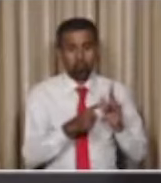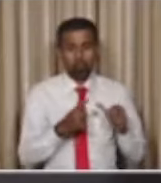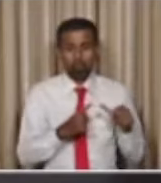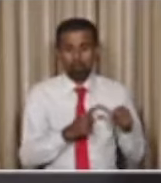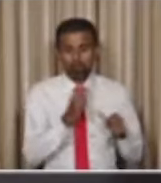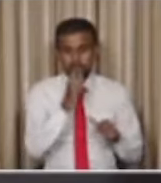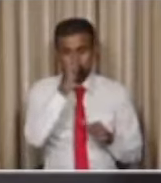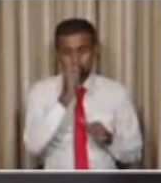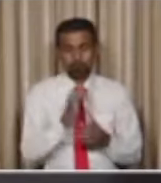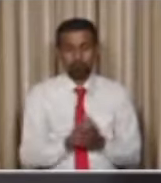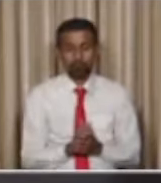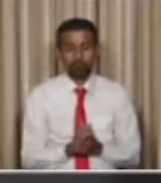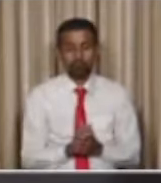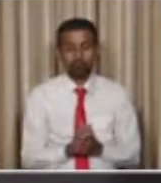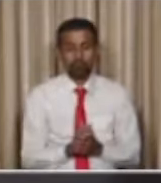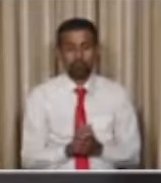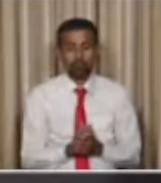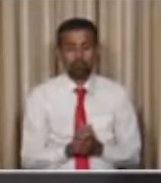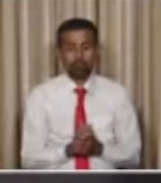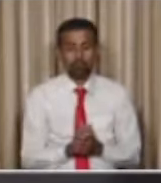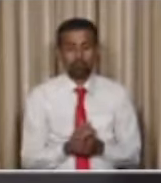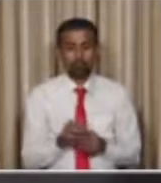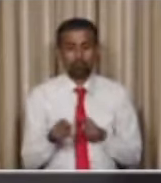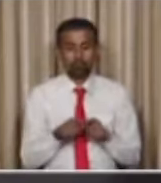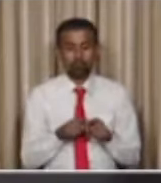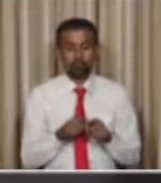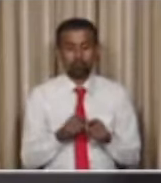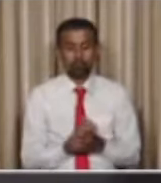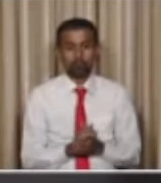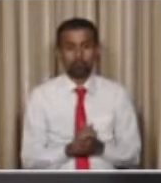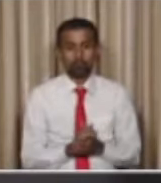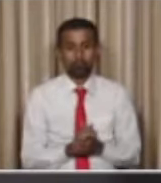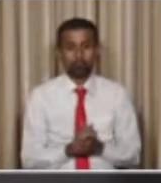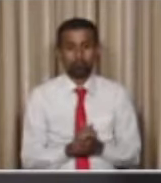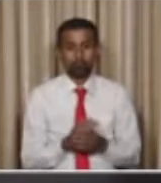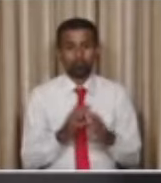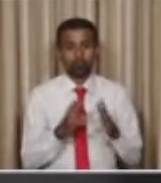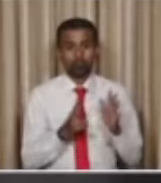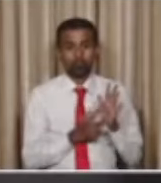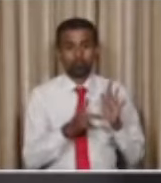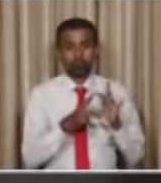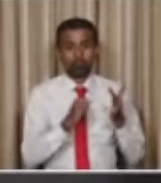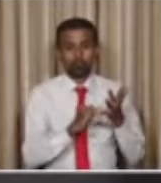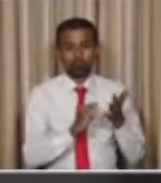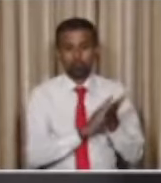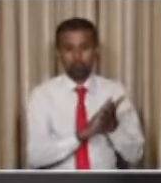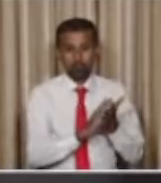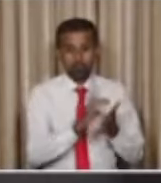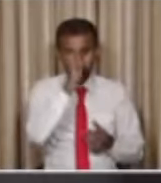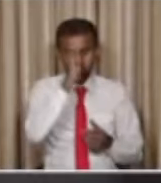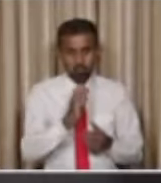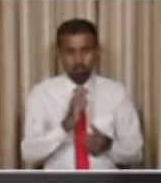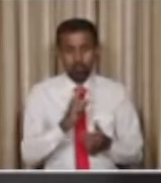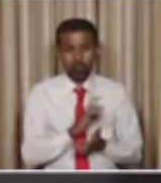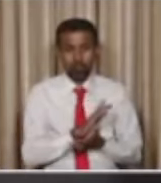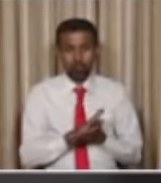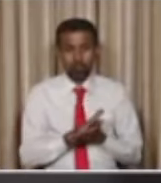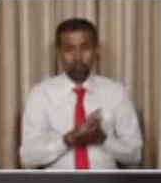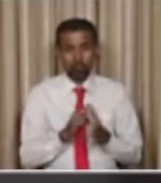ಸಿಲ್ವಾ ಮೆತಿತುಮ ಏವಾಗೆಮ ವಿಶ್ ಗೋವಿಂದ ಸ್ವಾಮಿ ಮೆತಿತುಮ ಚಂದ್ರಿಕಾ